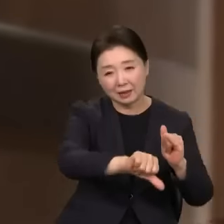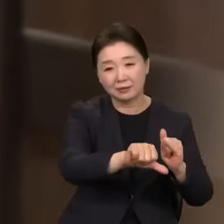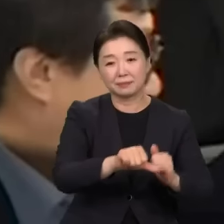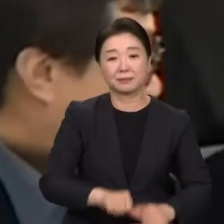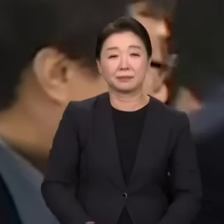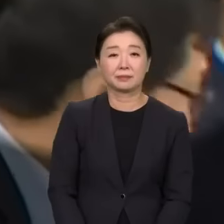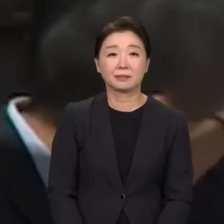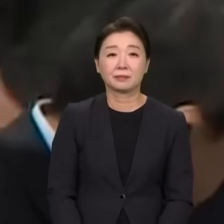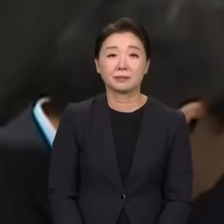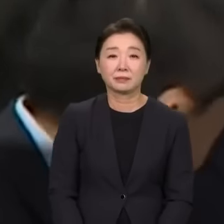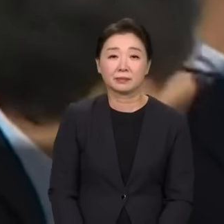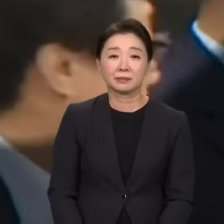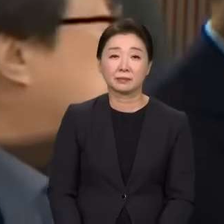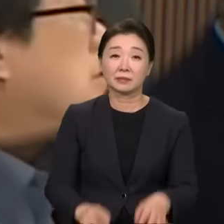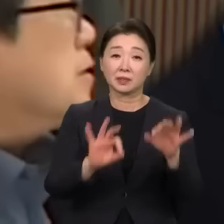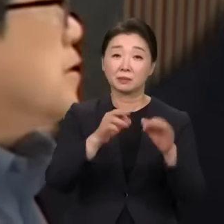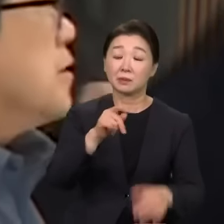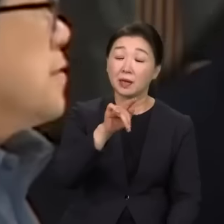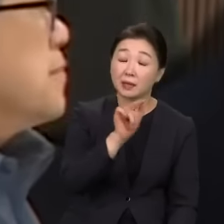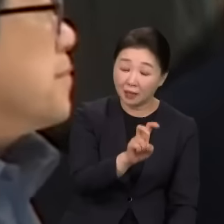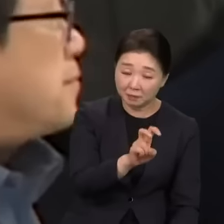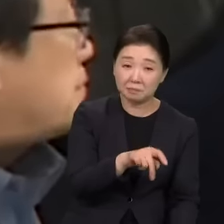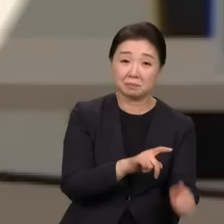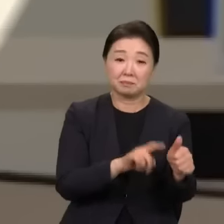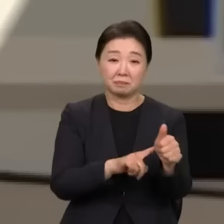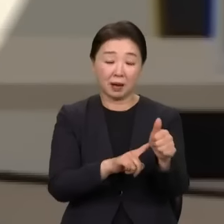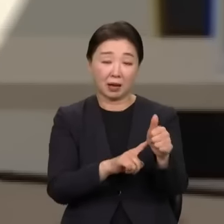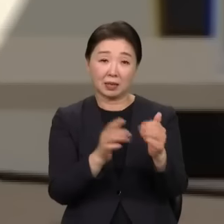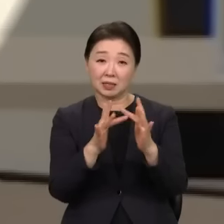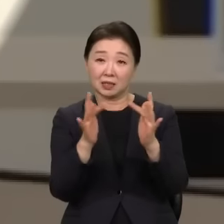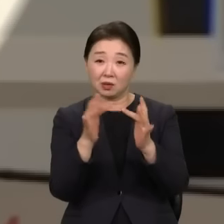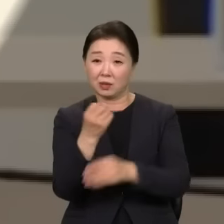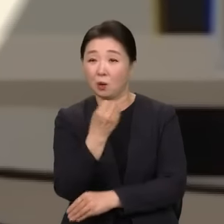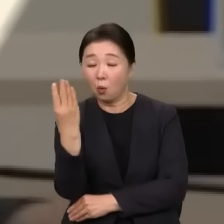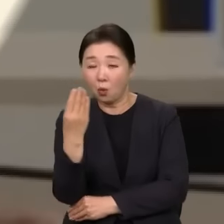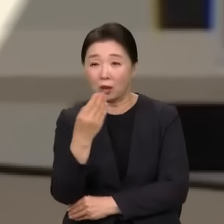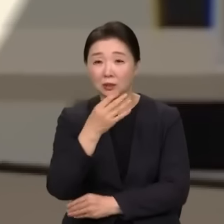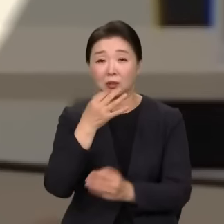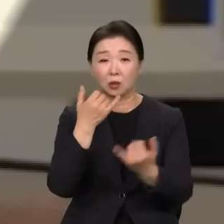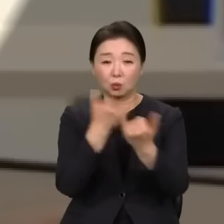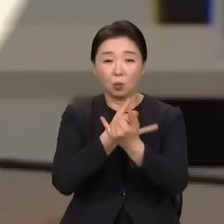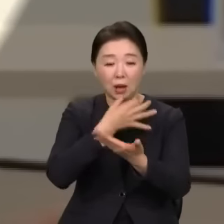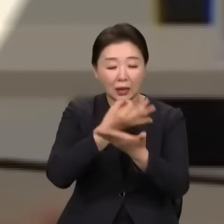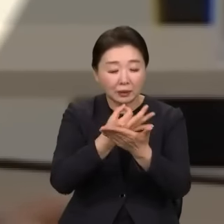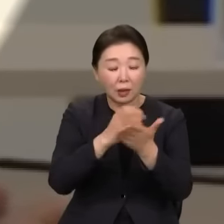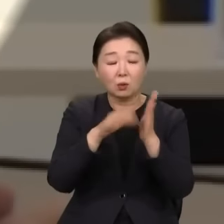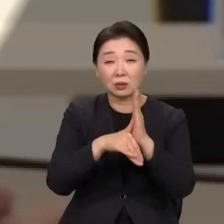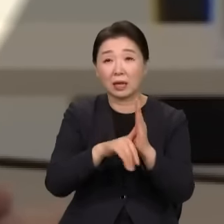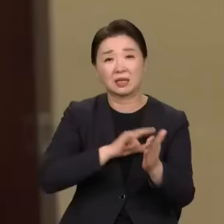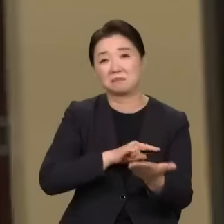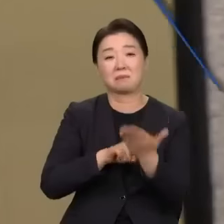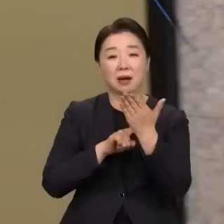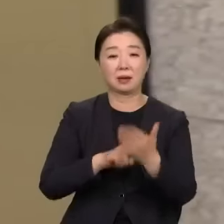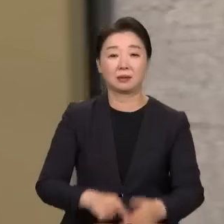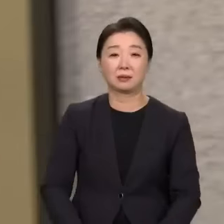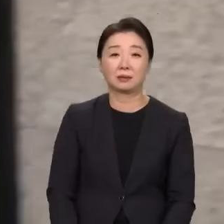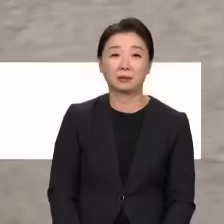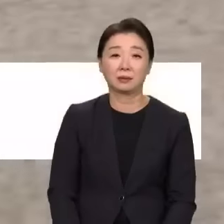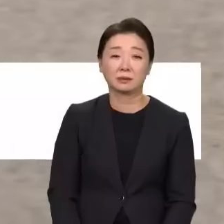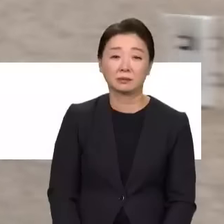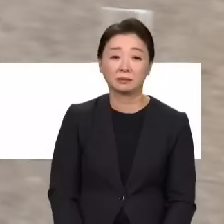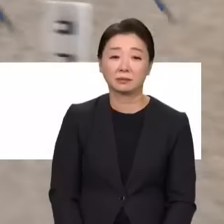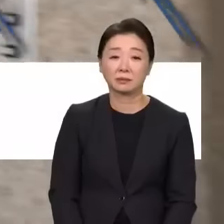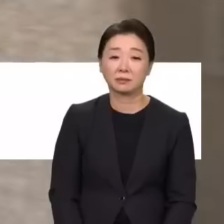부각됐습니다. 김대남 전 선임 행정관과 한 인터넷 언론사 통화 녹취에도 이 이름이 다시 등장했습니다. 아사가